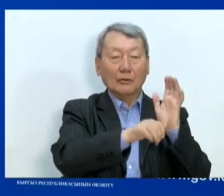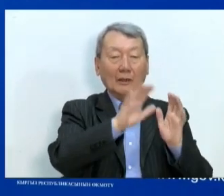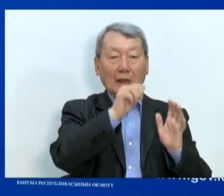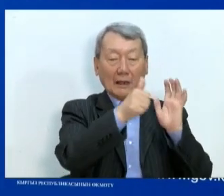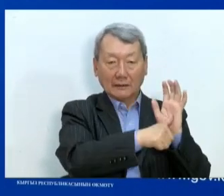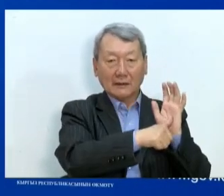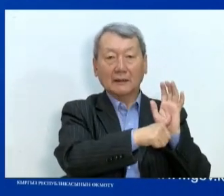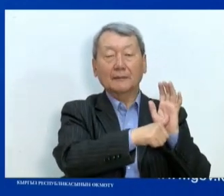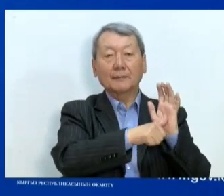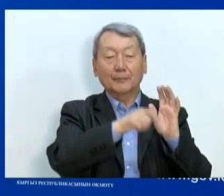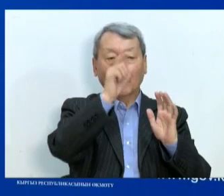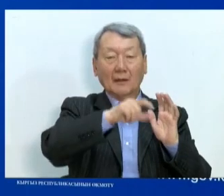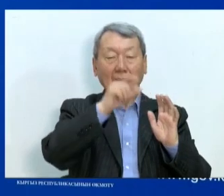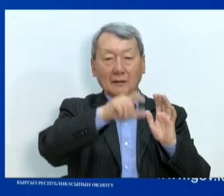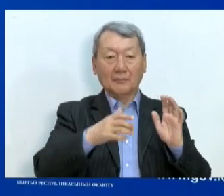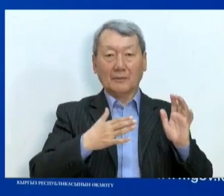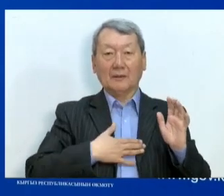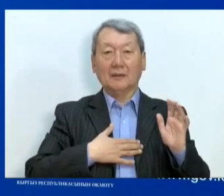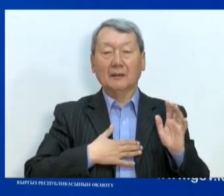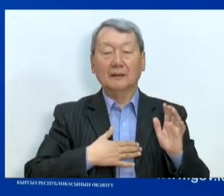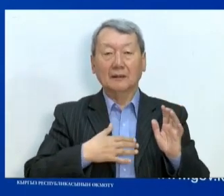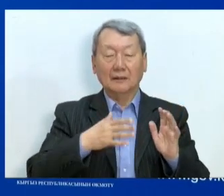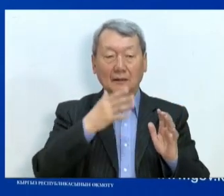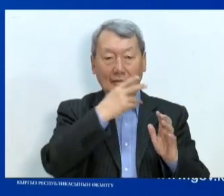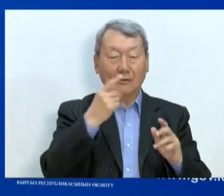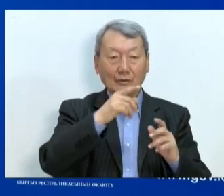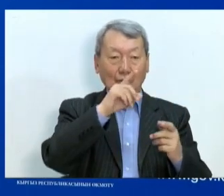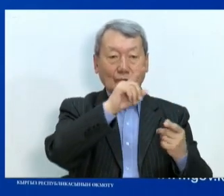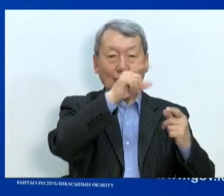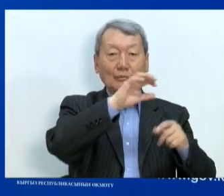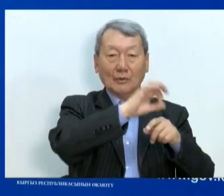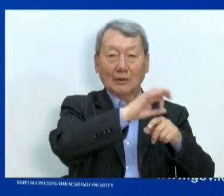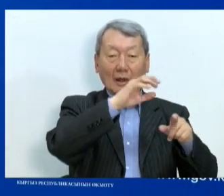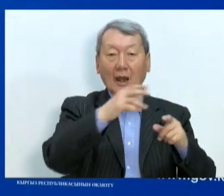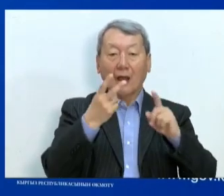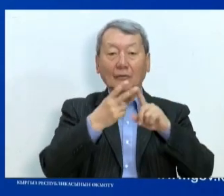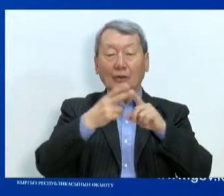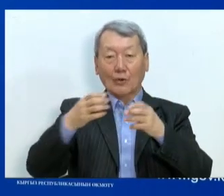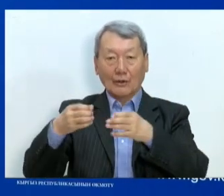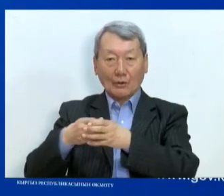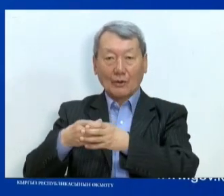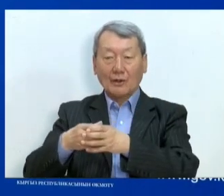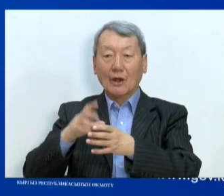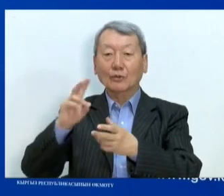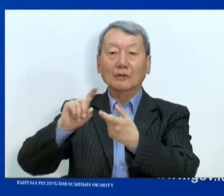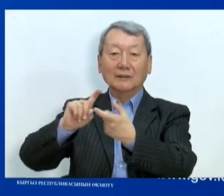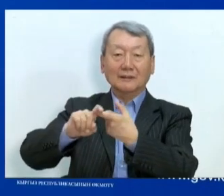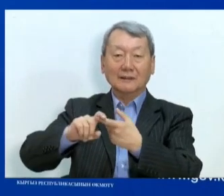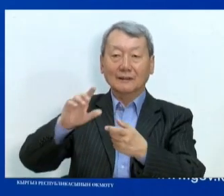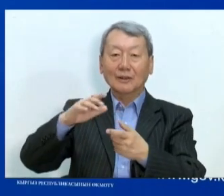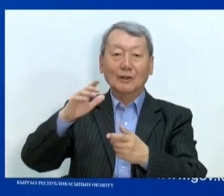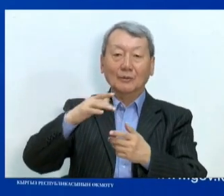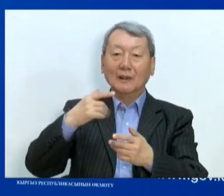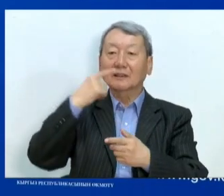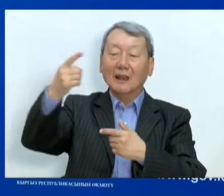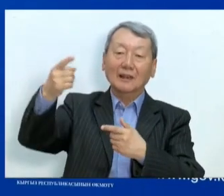ошо адамдар биздин тыкыр көзөмөлдө туруп атат. Экинчи категориядагы жанакындай байланышта болгон